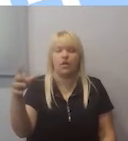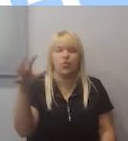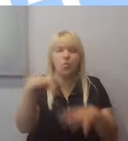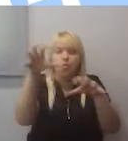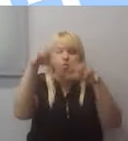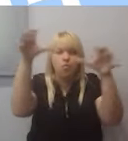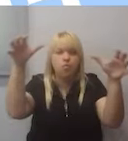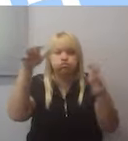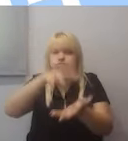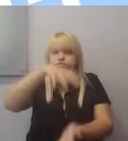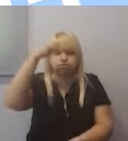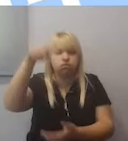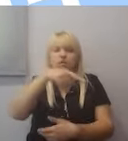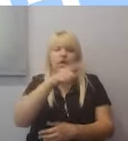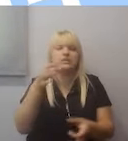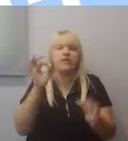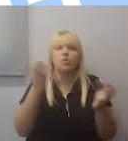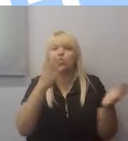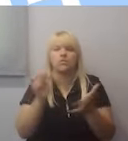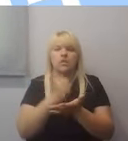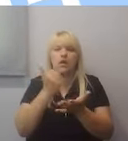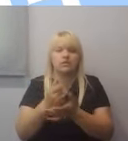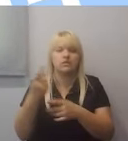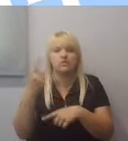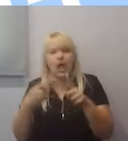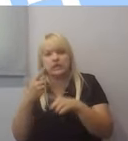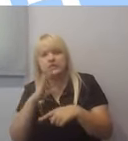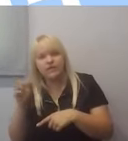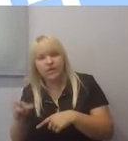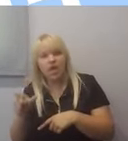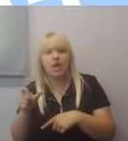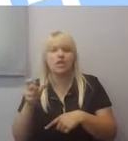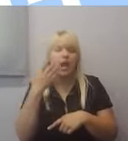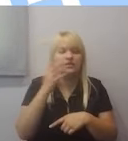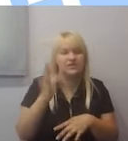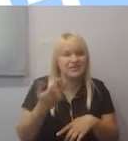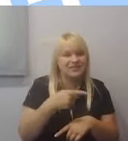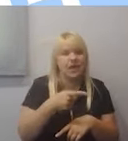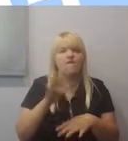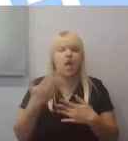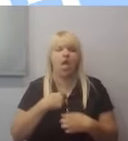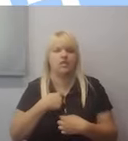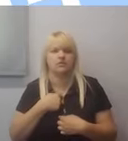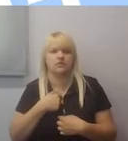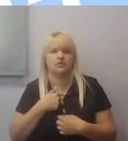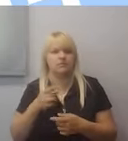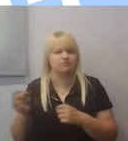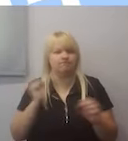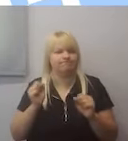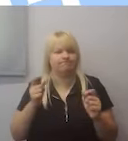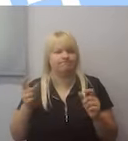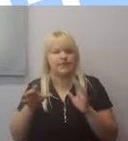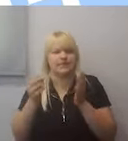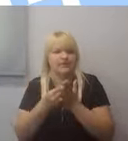svarīgāk nu kurš tad ir prioritāte tantiņa kaķis vai es ja tā kā tas ir pašam jāizvērtē savas spējas un